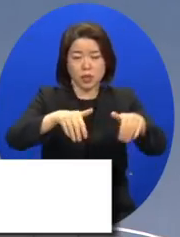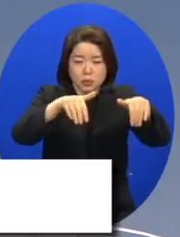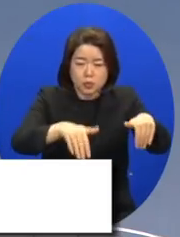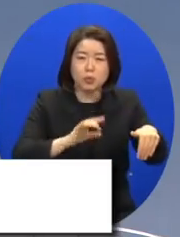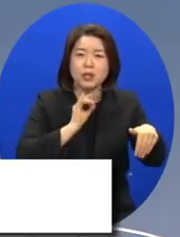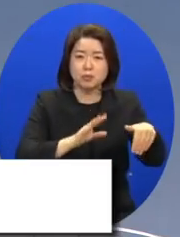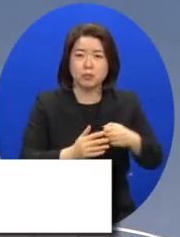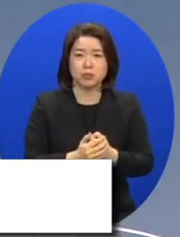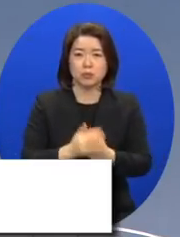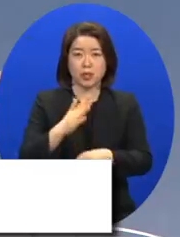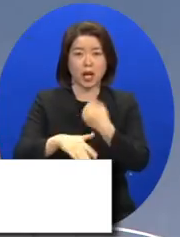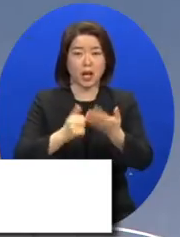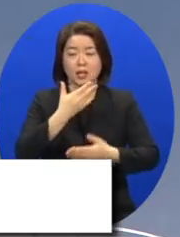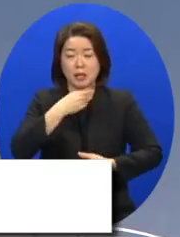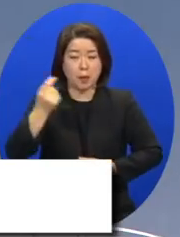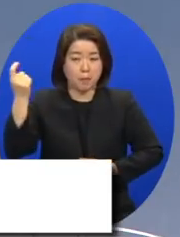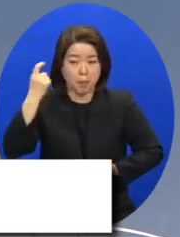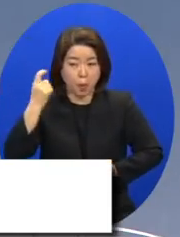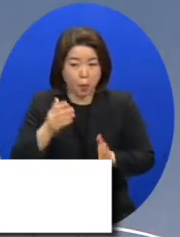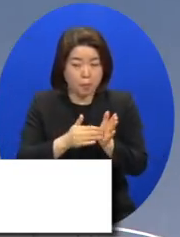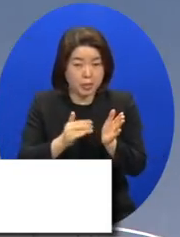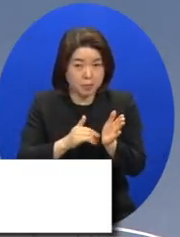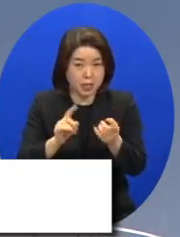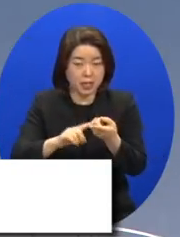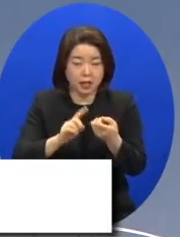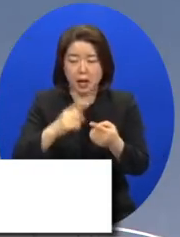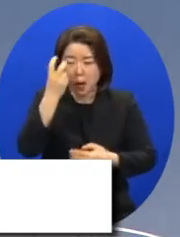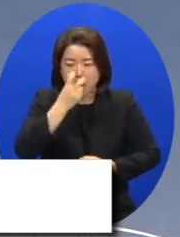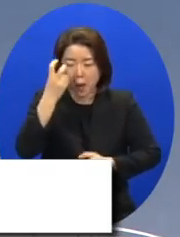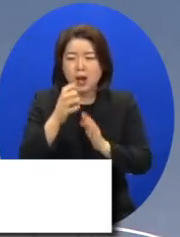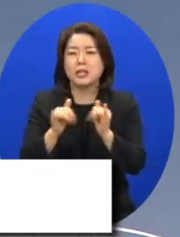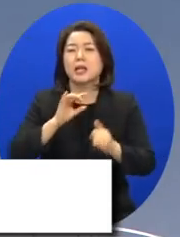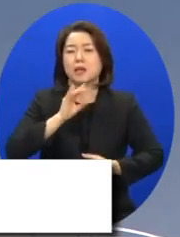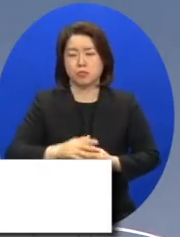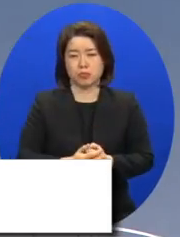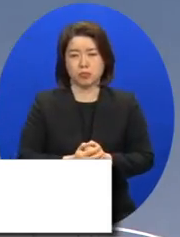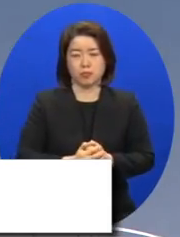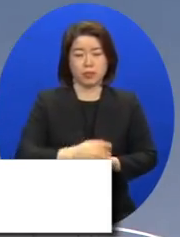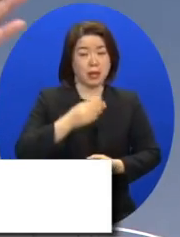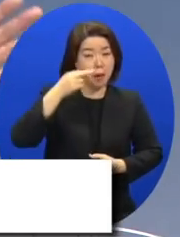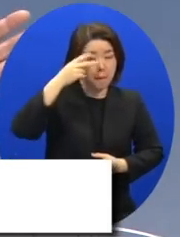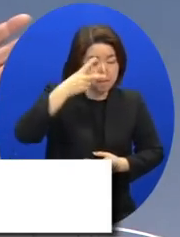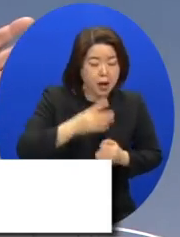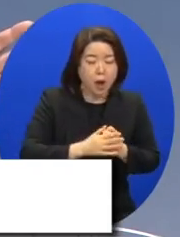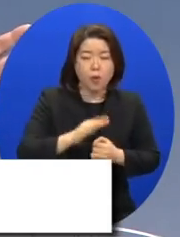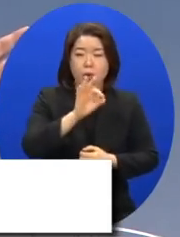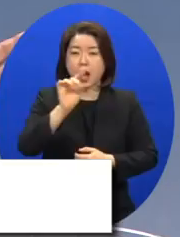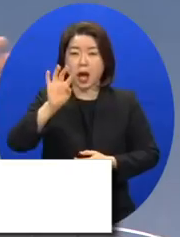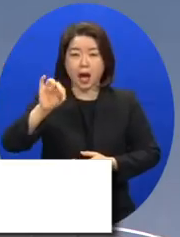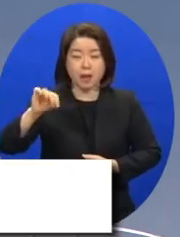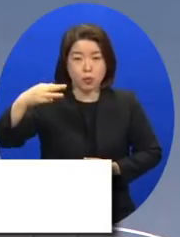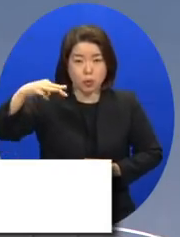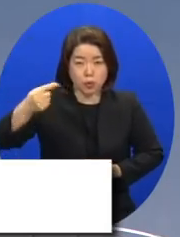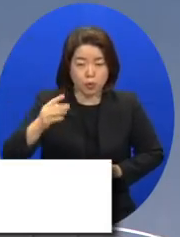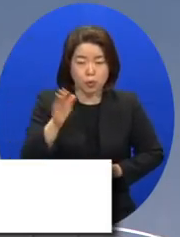하나님의 복음의 비밀의 관리인 입니다 바울도 아볼로 도 베드로도 다 똑같아요